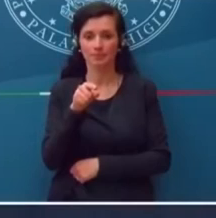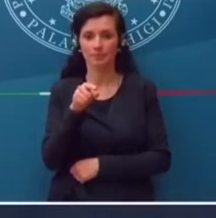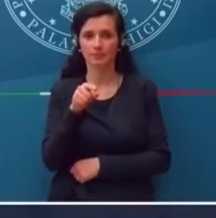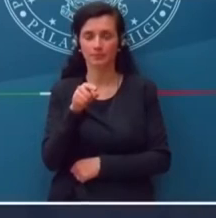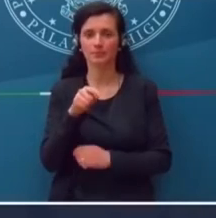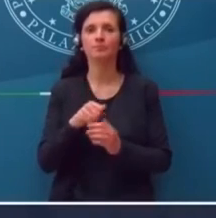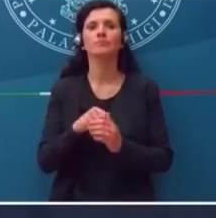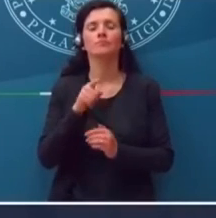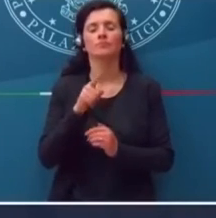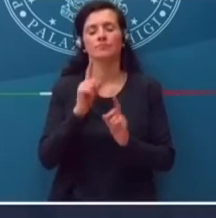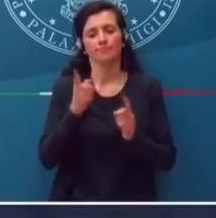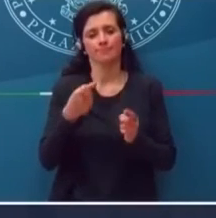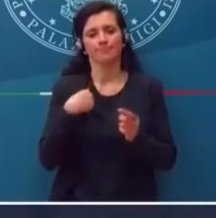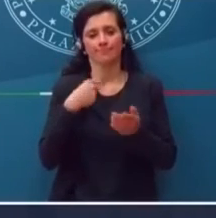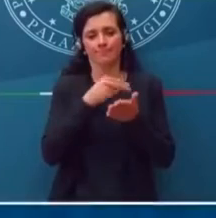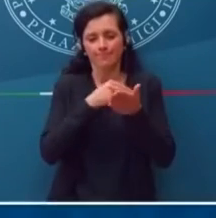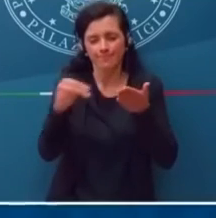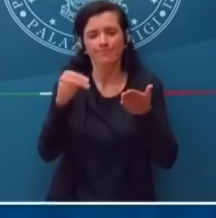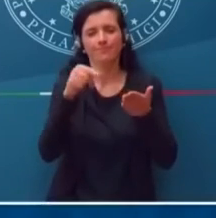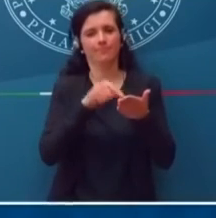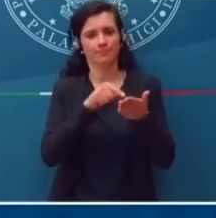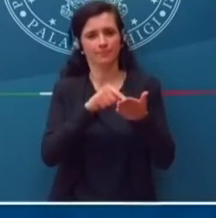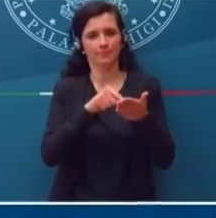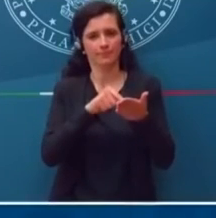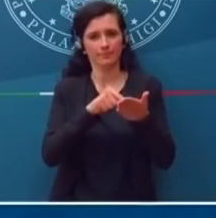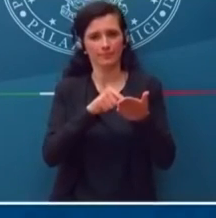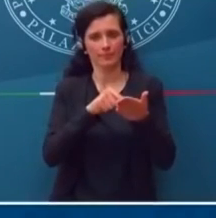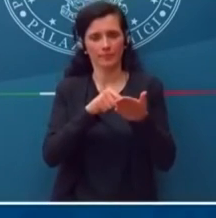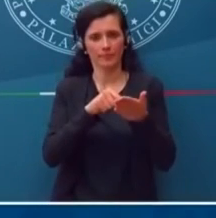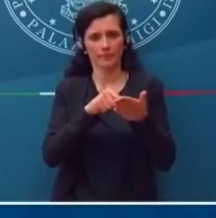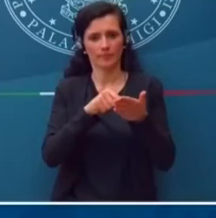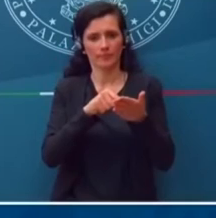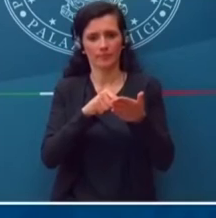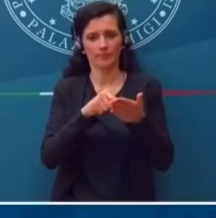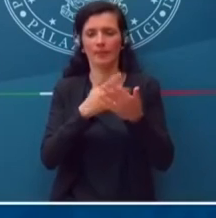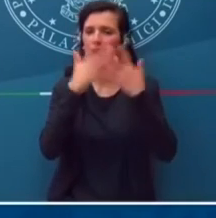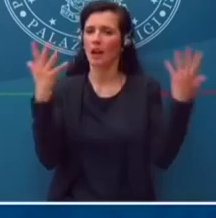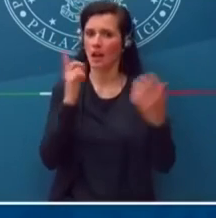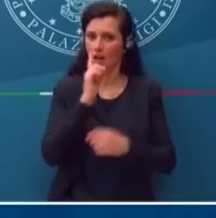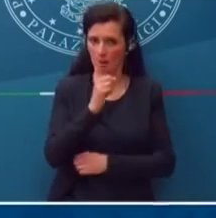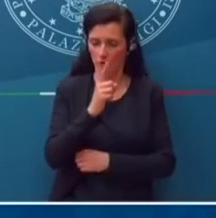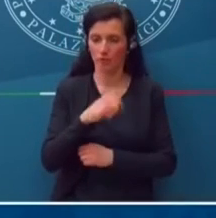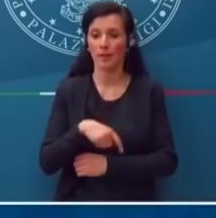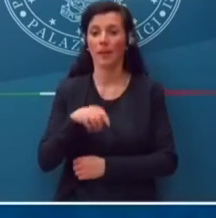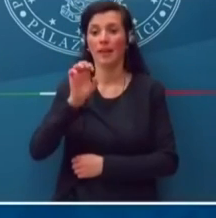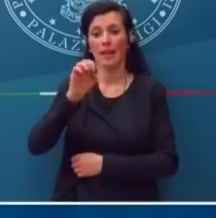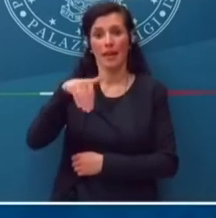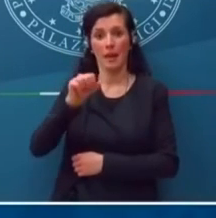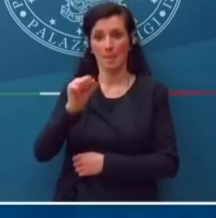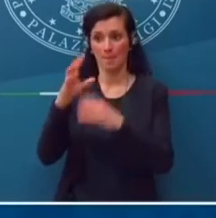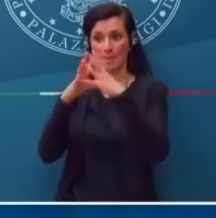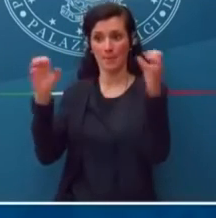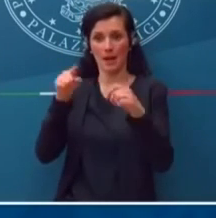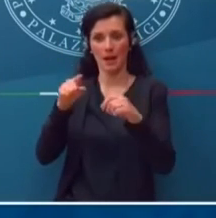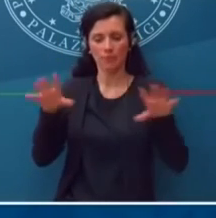sottolineato in maniera chiara che l'EMA ha iniziato il processo che